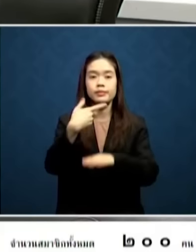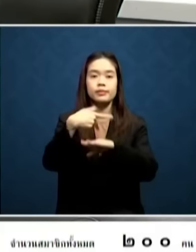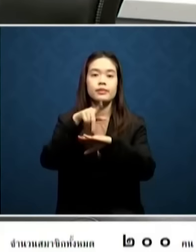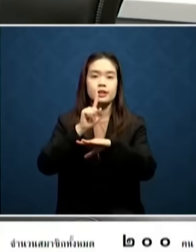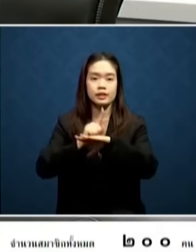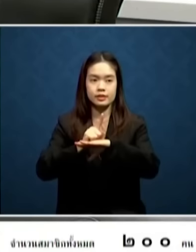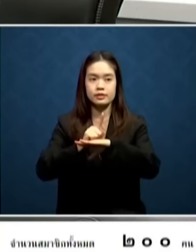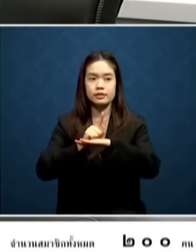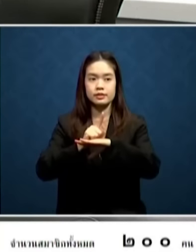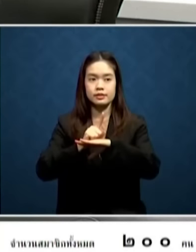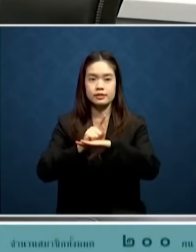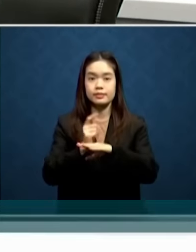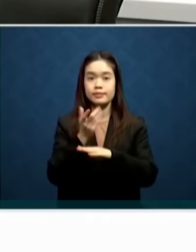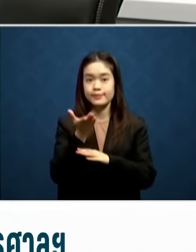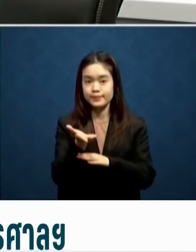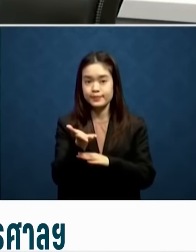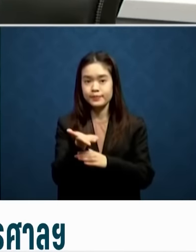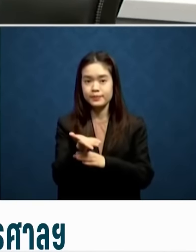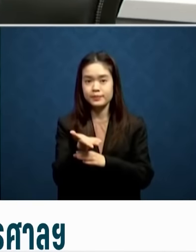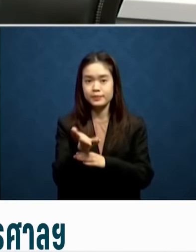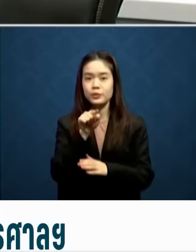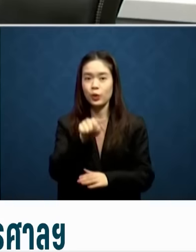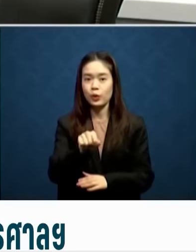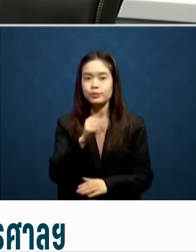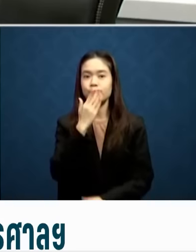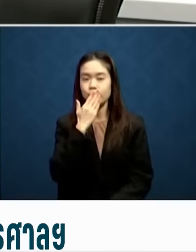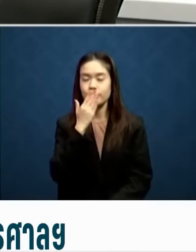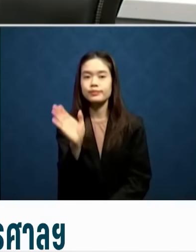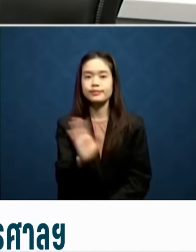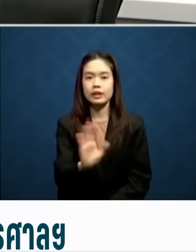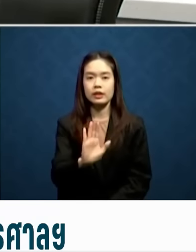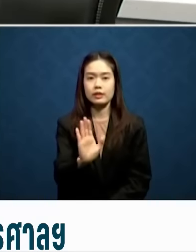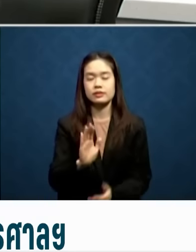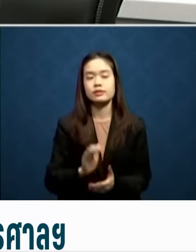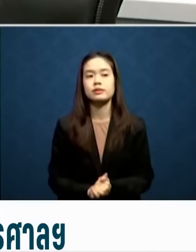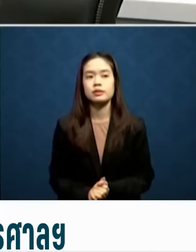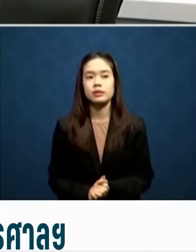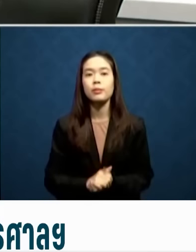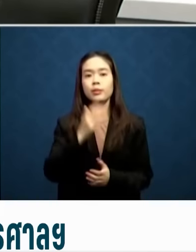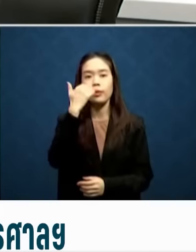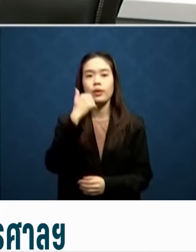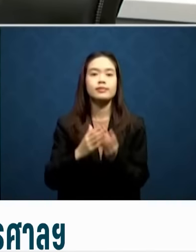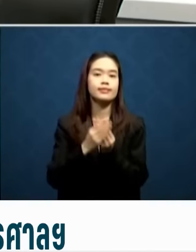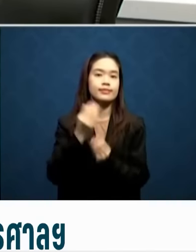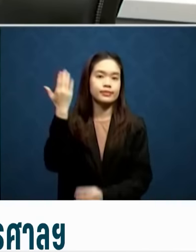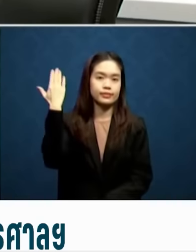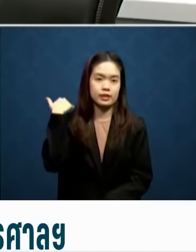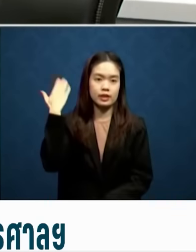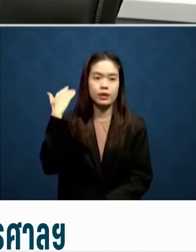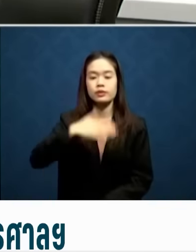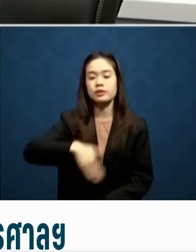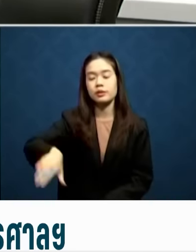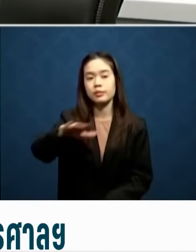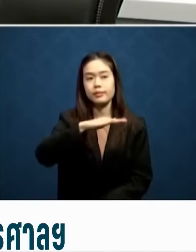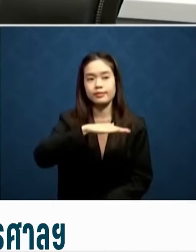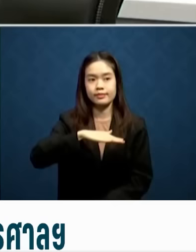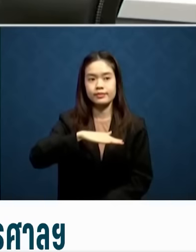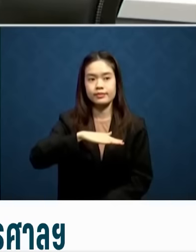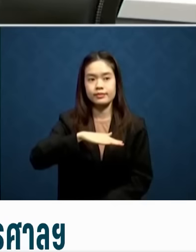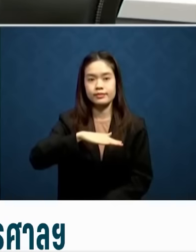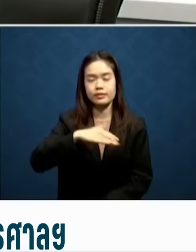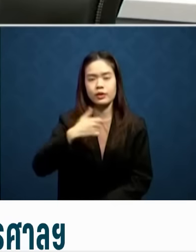าการศาลรัฐธรรมนูญพร้อมให้ที่ประชุมลงมติส่งความเห็นไปยังศาลรัฐธรรมนูญเพื่อให้ตุลาการศาลรัฐธรรมนูญท่าน